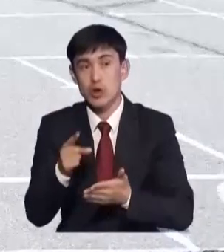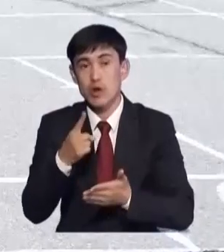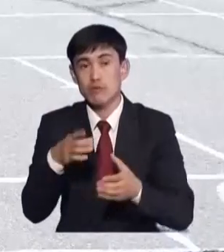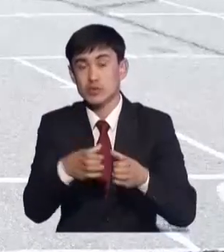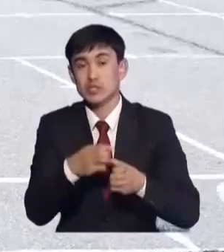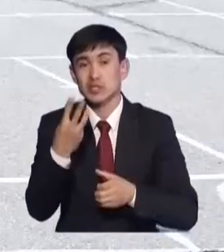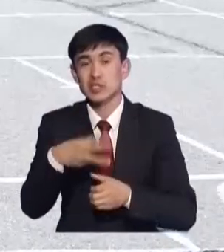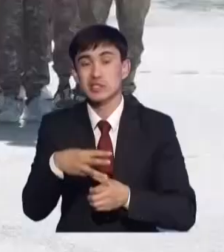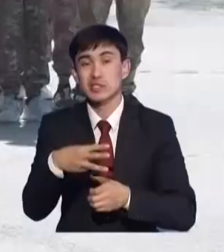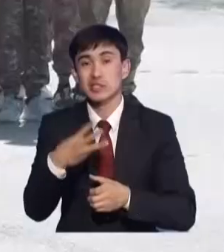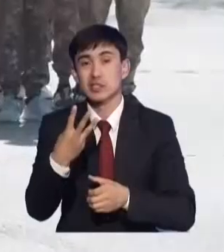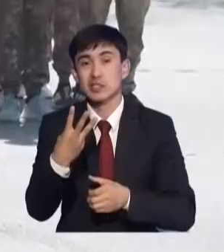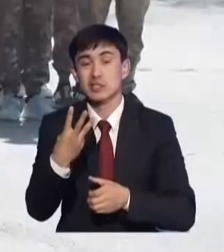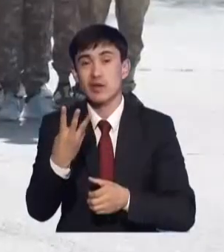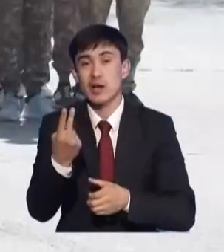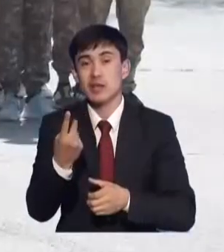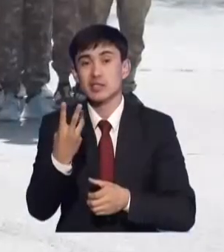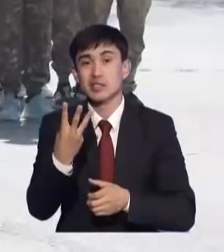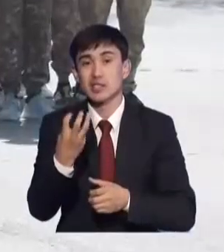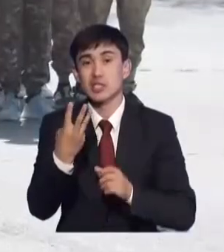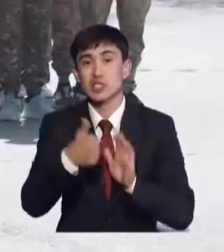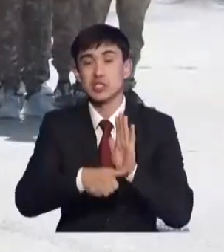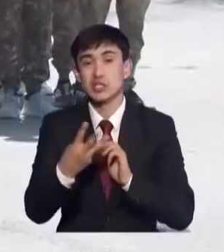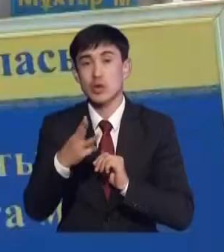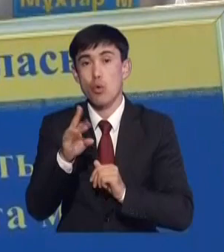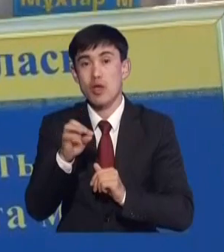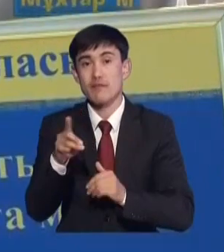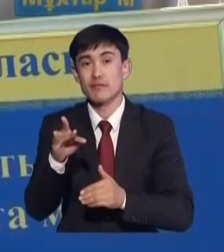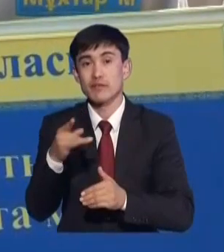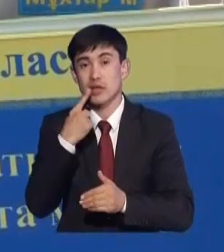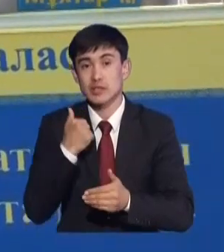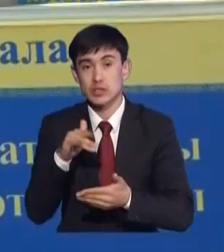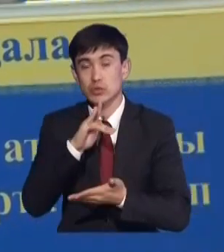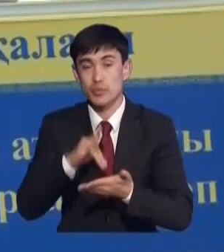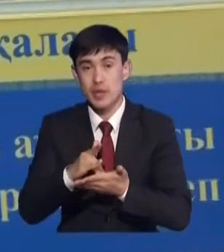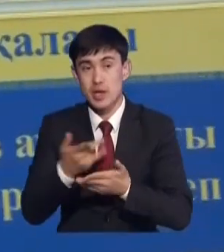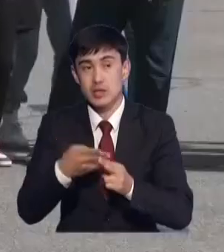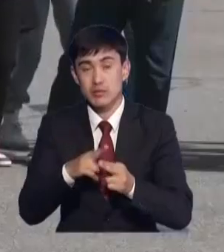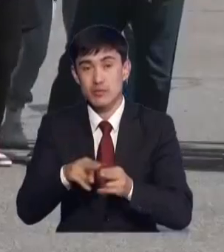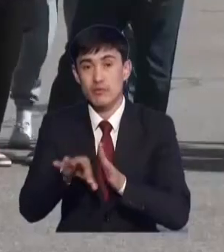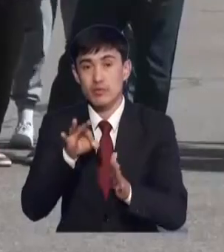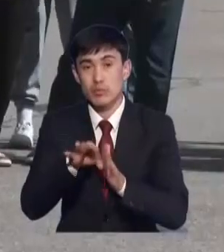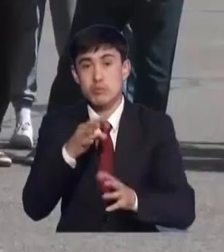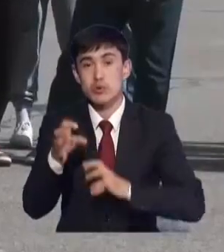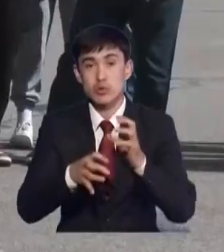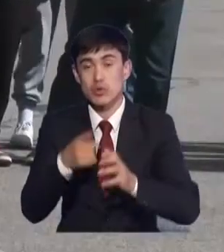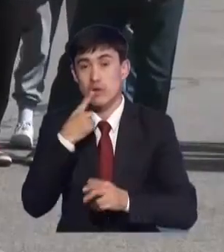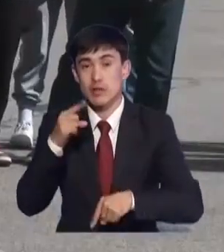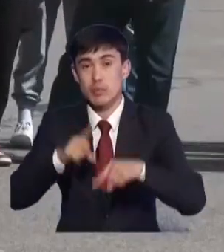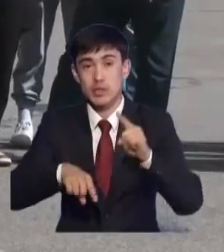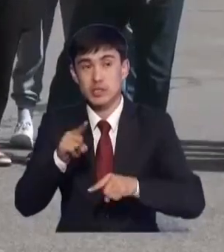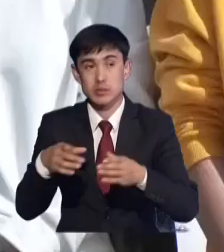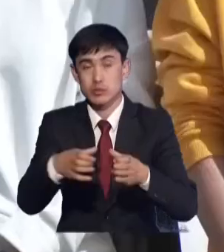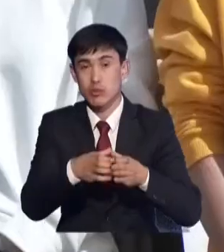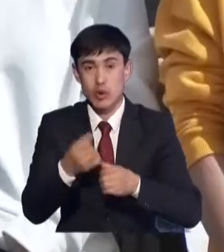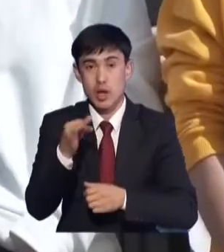части 32-363 Кунаевского гарнизона. Мероприятие является ежегодным, ведь отбор для участия в международном военно-патриотическом